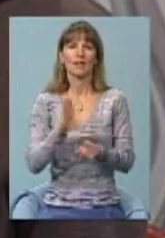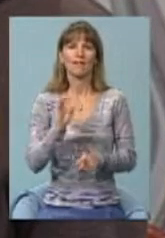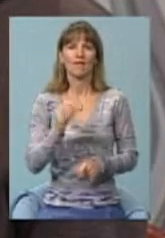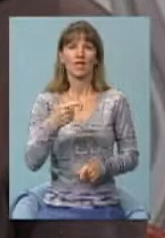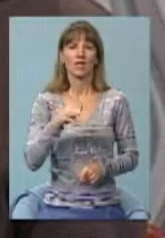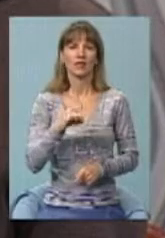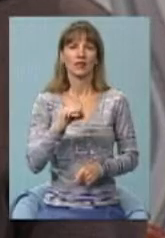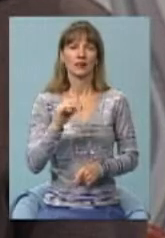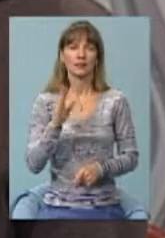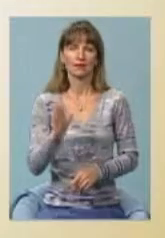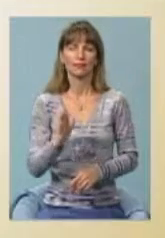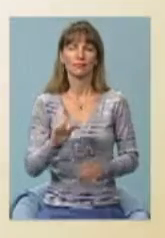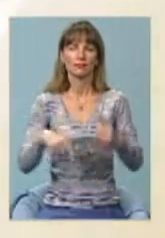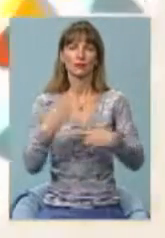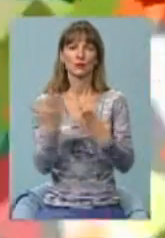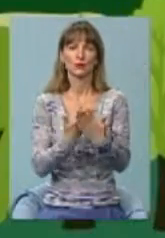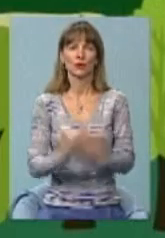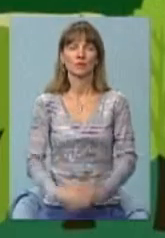сюжеті.